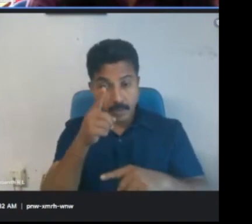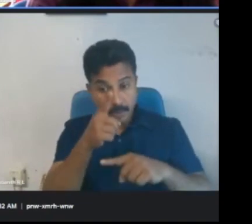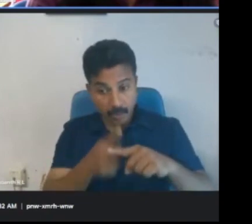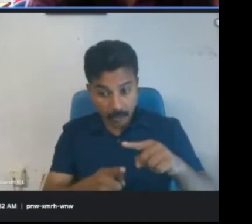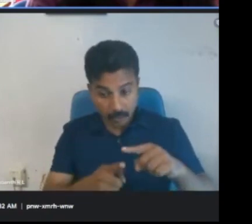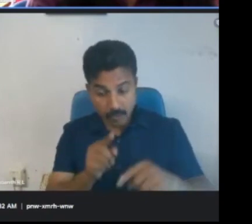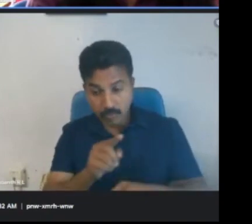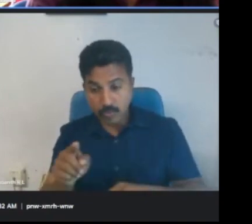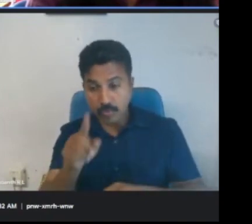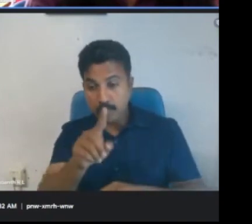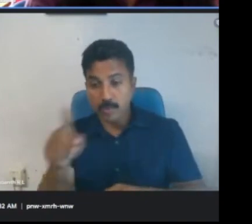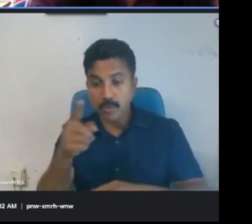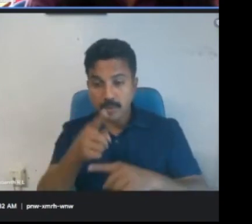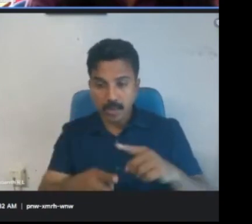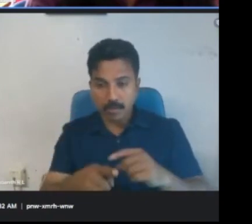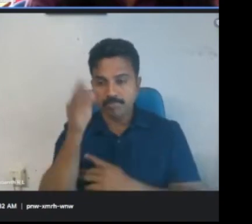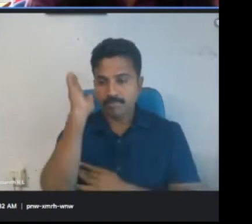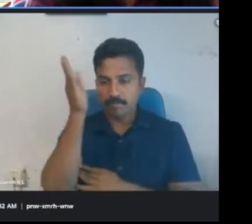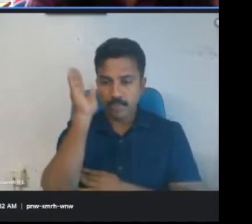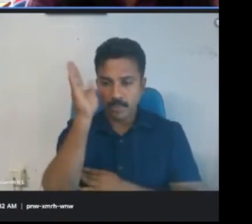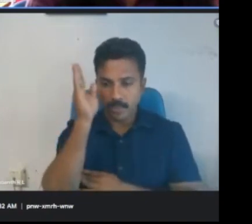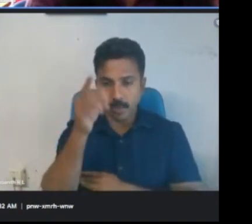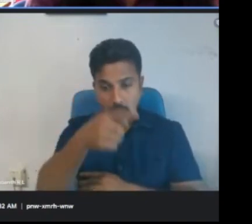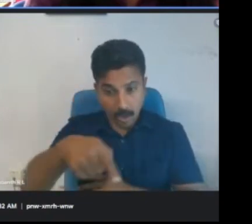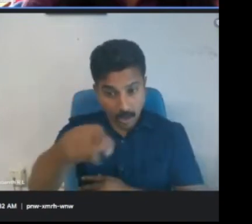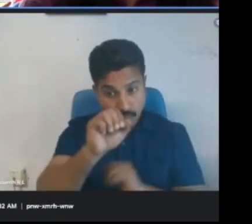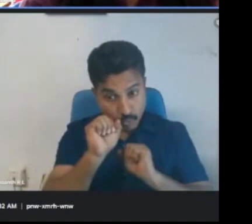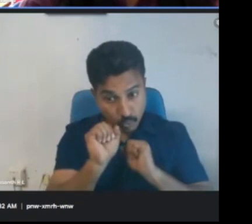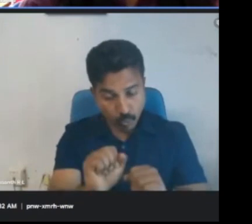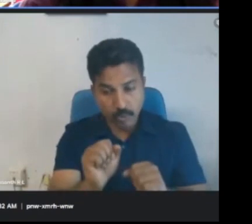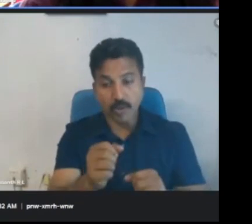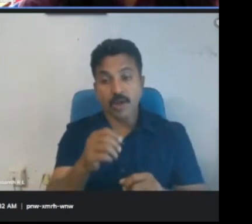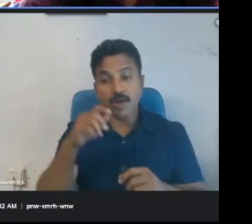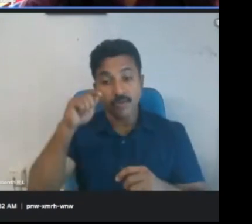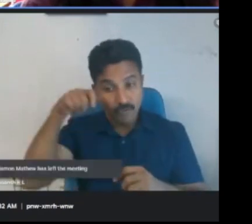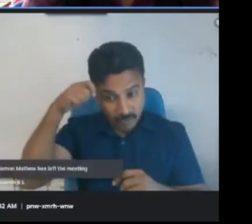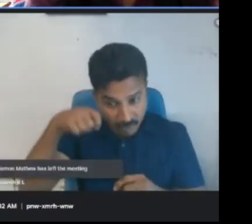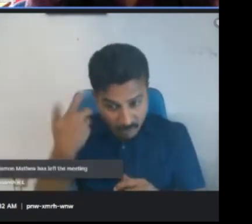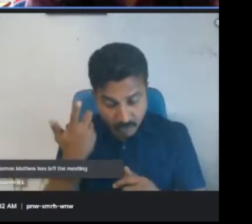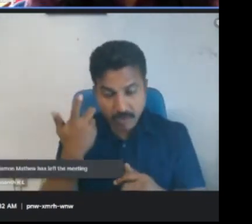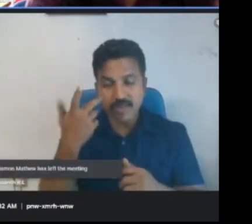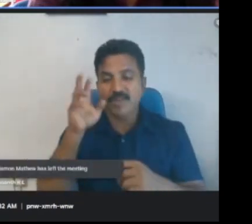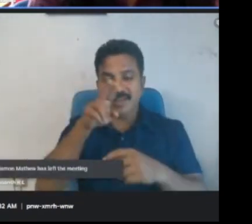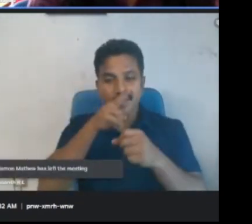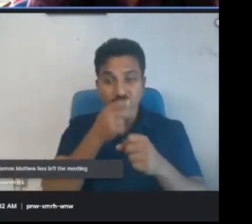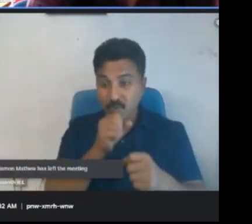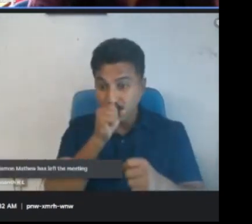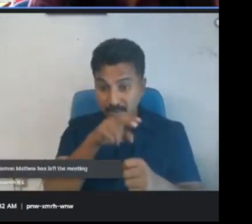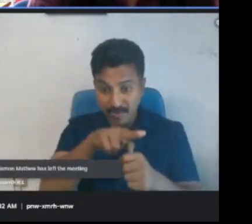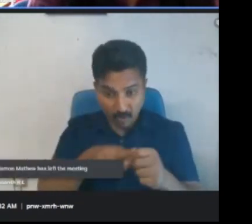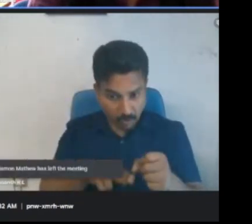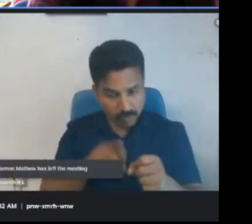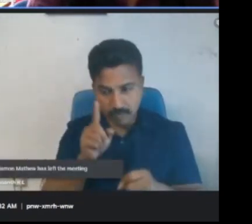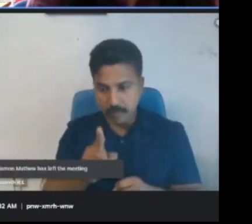വരെ പ്രസന്റേഷൻ ആയിരിക്കും. ആ സമയം എല്ലാവരും അവരുടെ ഓഡിയോയും വീഡിയോയും ഓഫാക്കി വെച്ച് പ്രസന്റേഷൻ ശ്രദ്ധിക്കണമെന്ന്